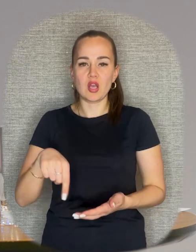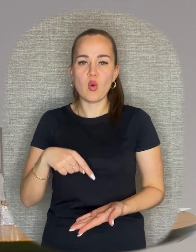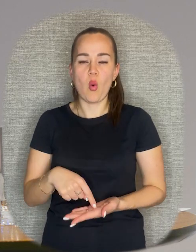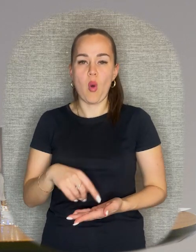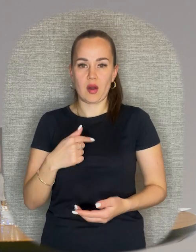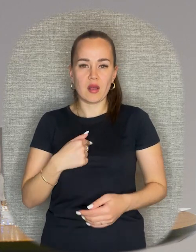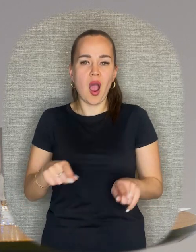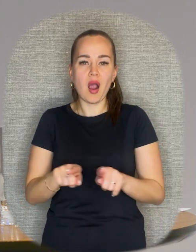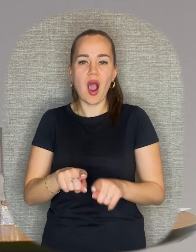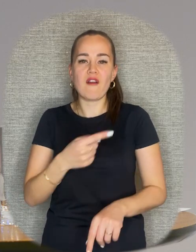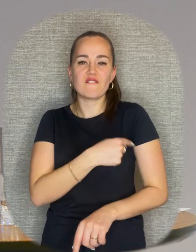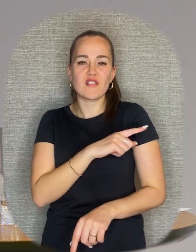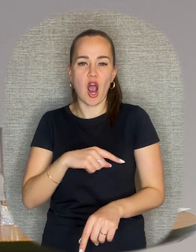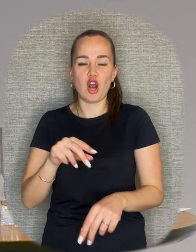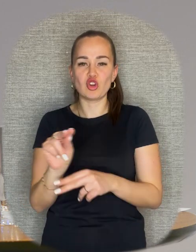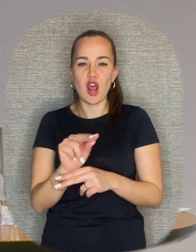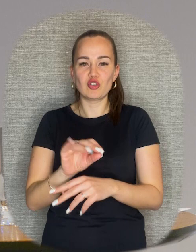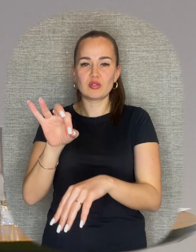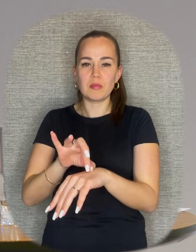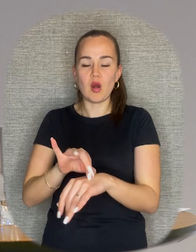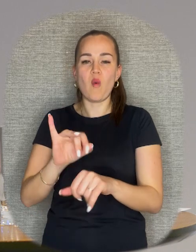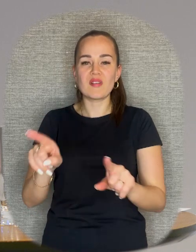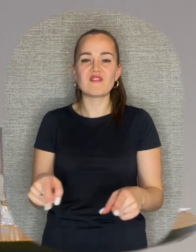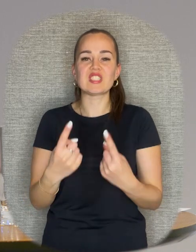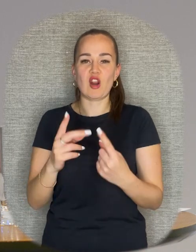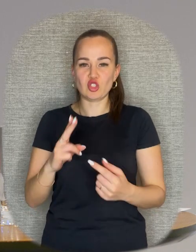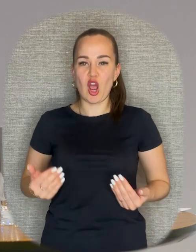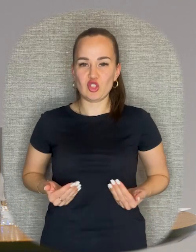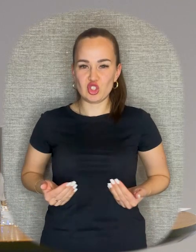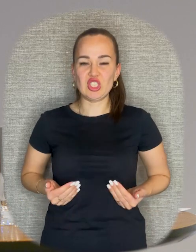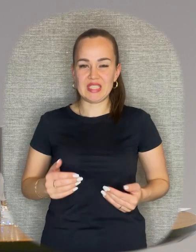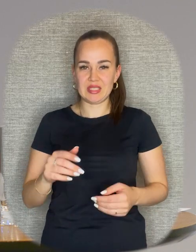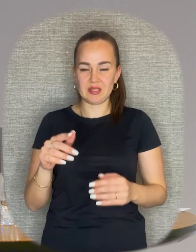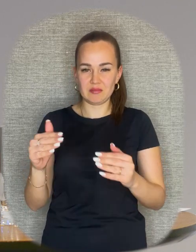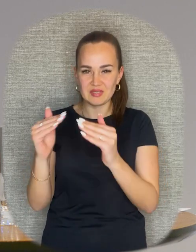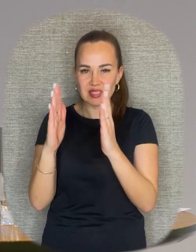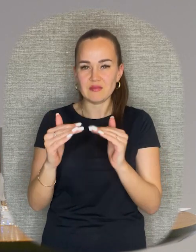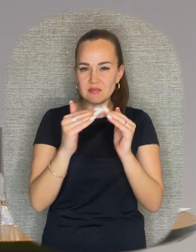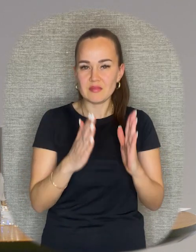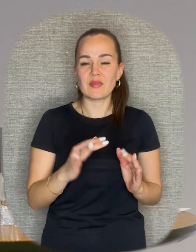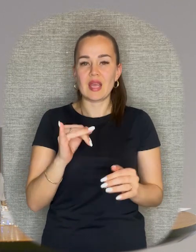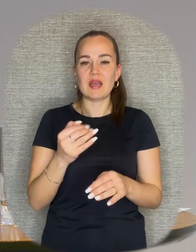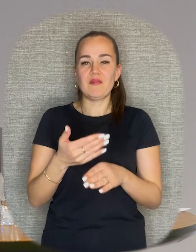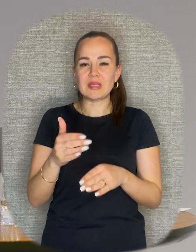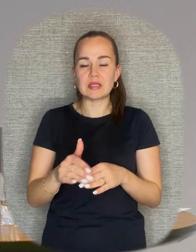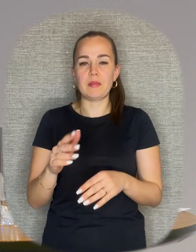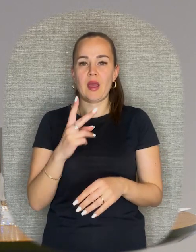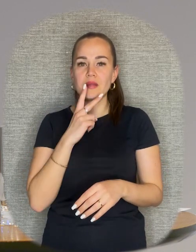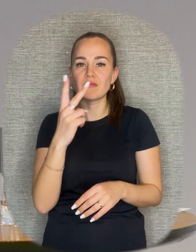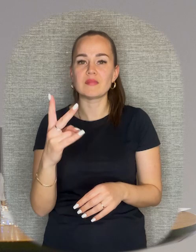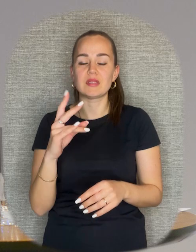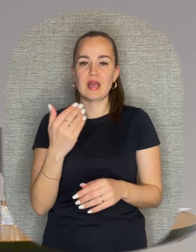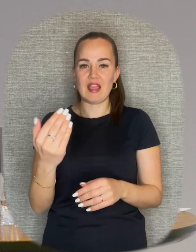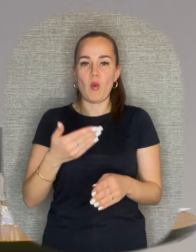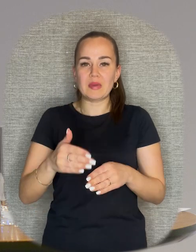города и как врач который лечит больного возвращает к жизни живое существо Наблюдая за всеми перипетиями его